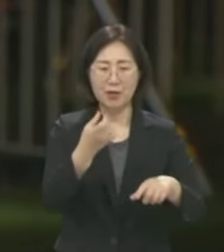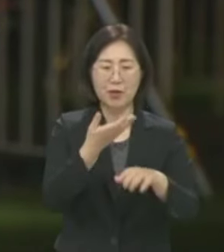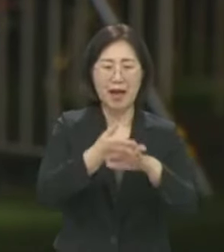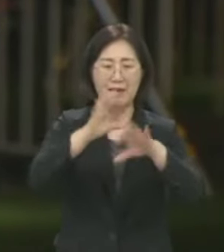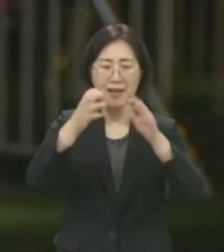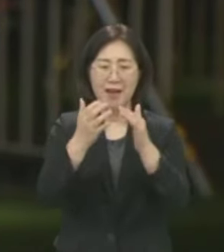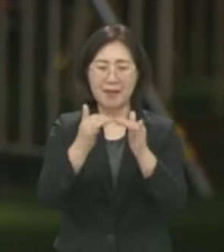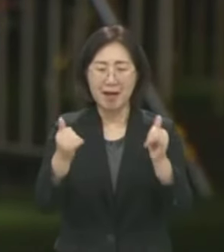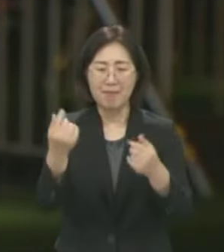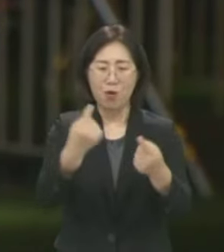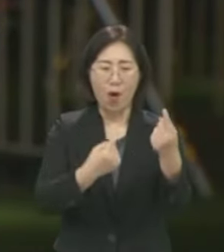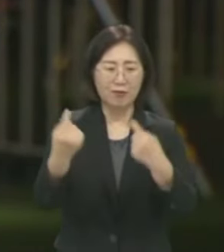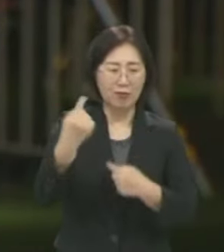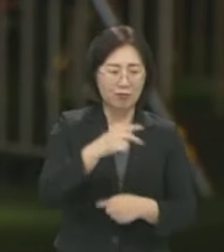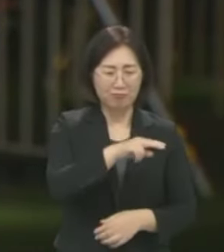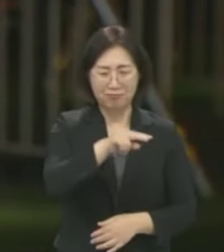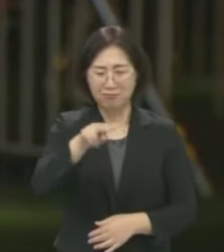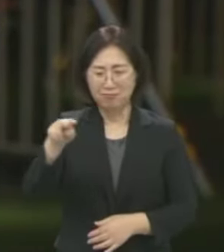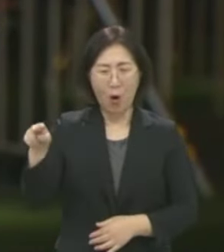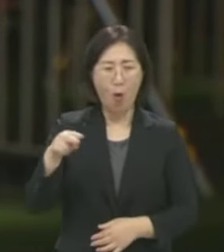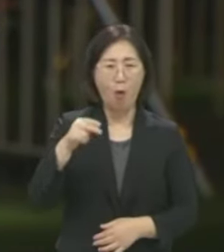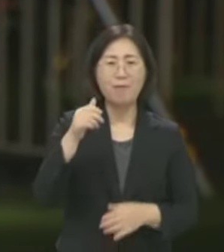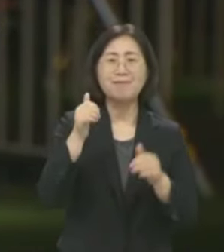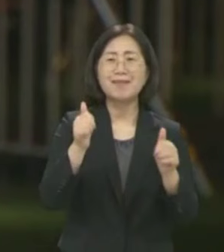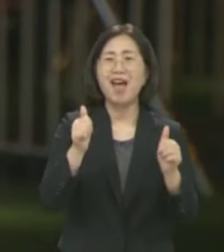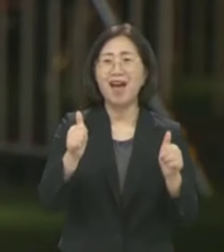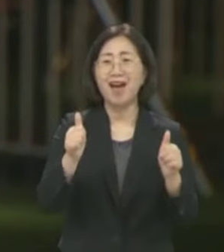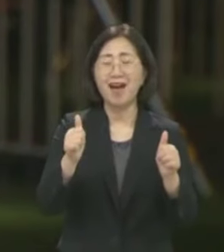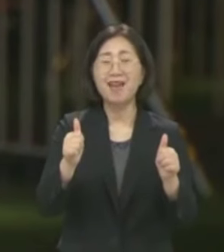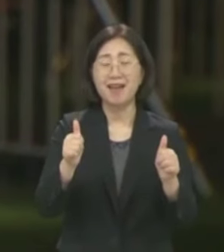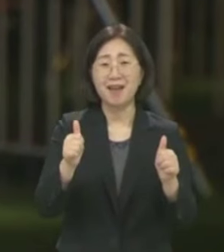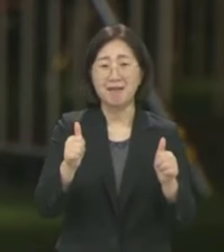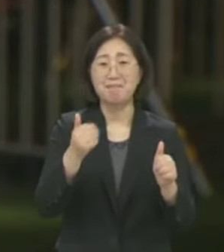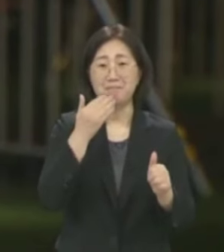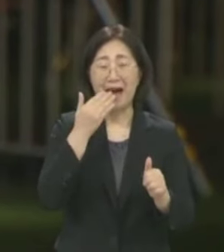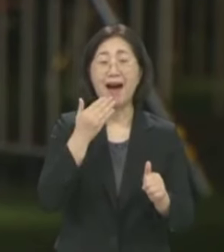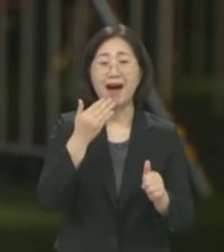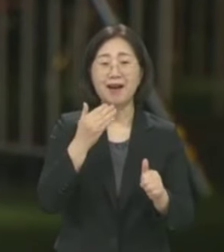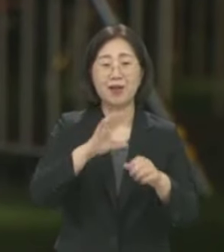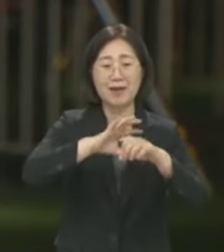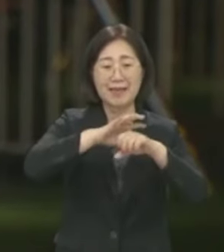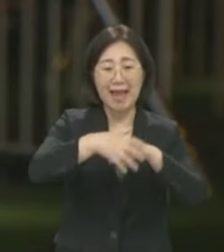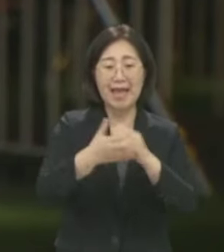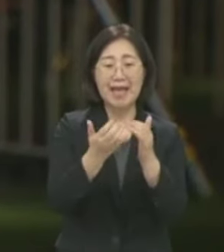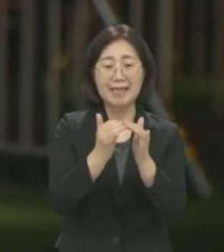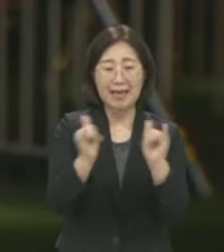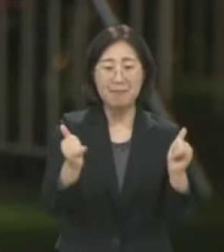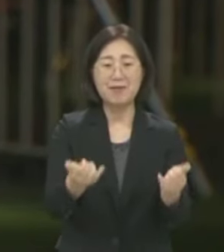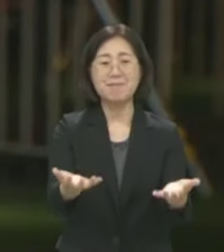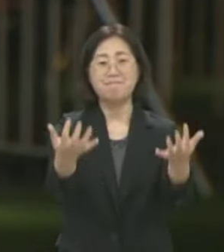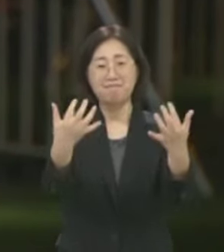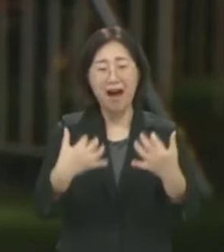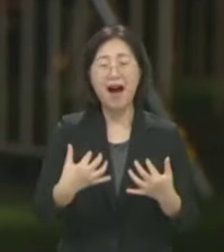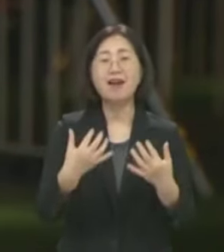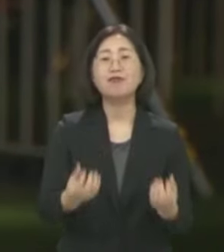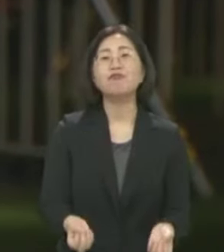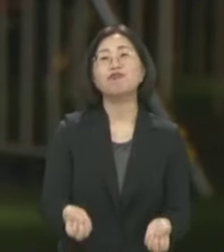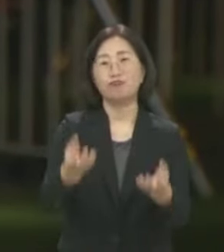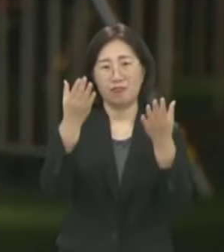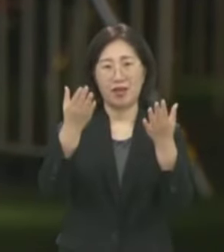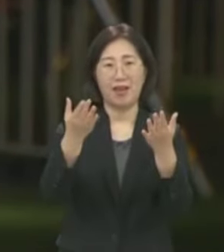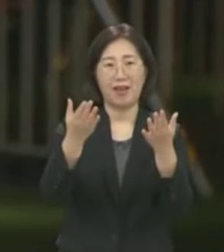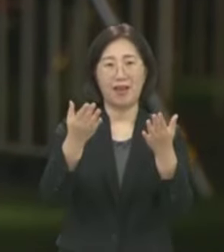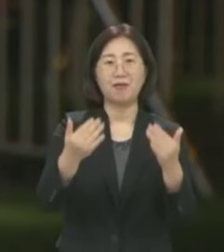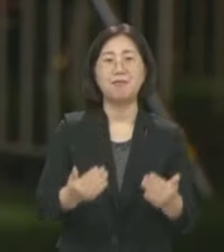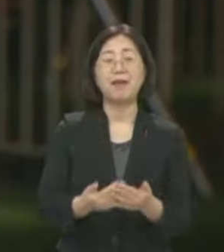우리의 좋은 컨텐츠 이런 것들을 잘 만들어가지고 세계적인 축제 손색 없는 그런 축제로